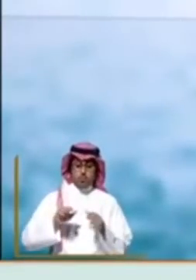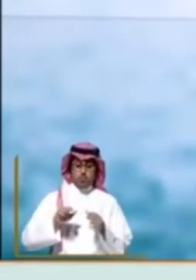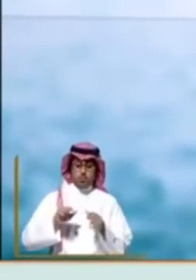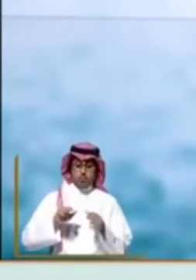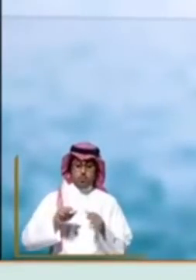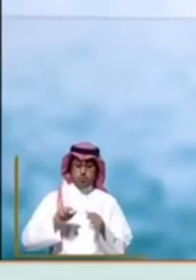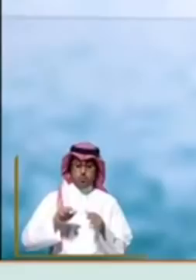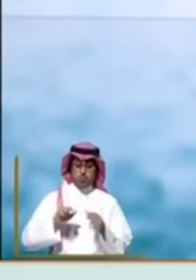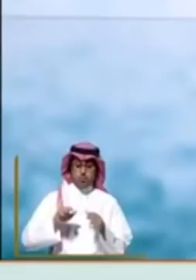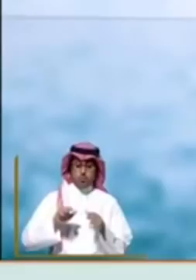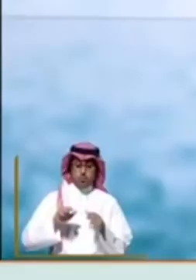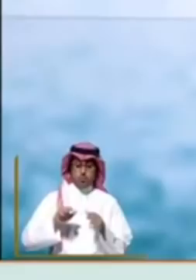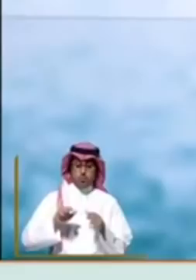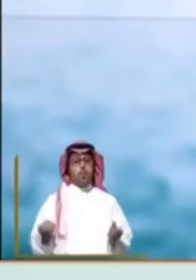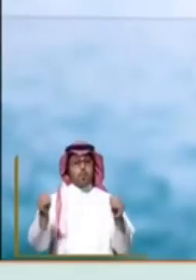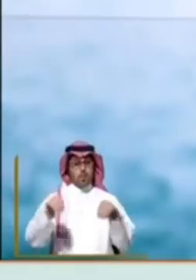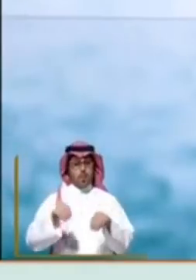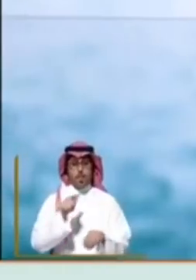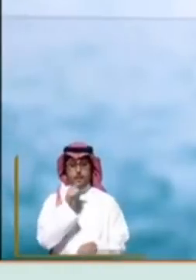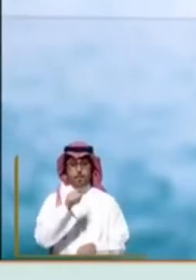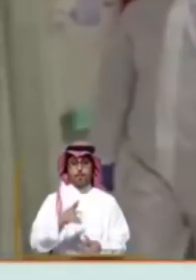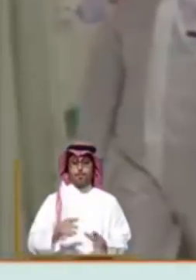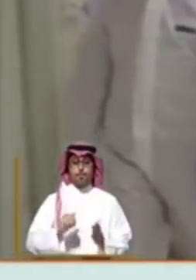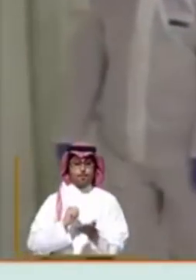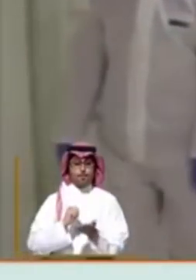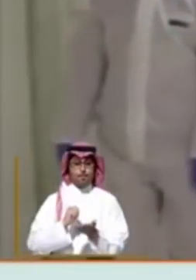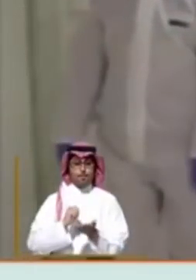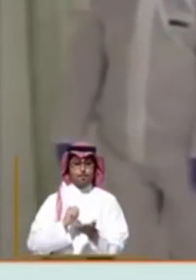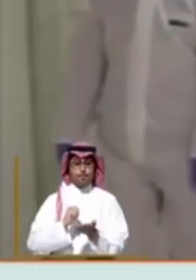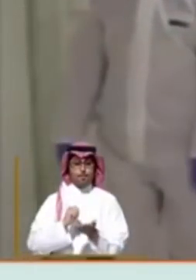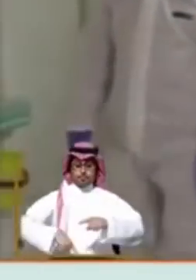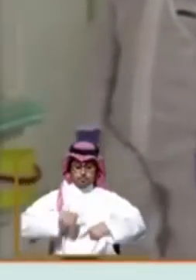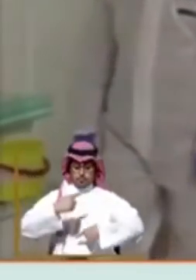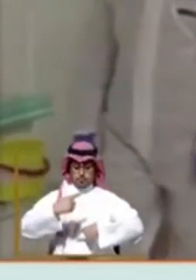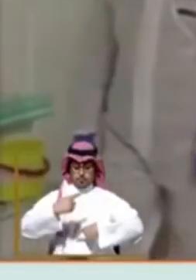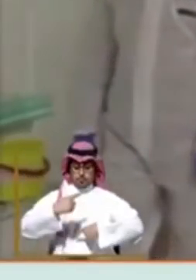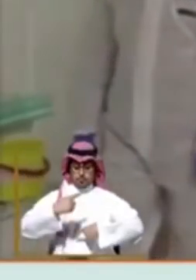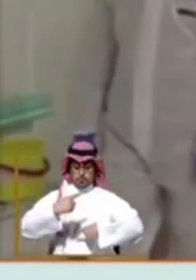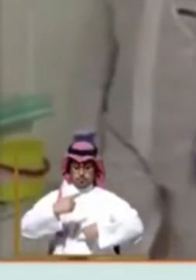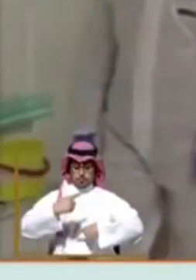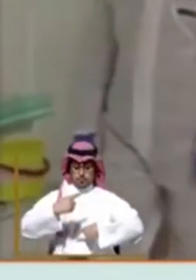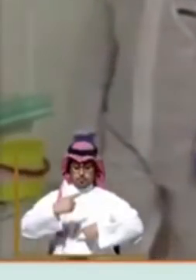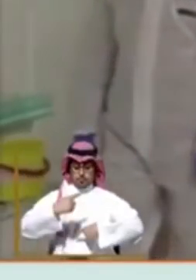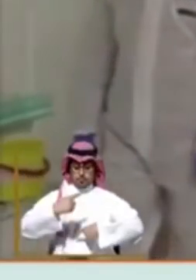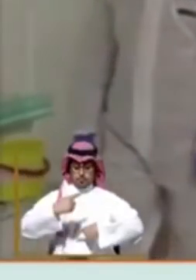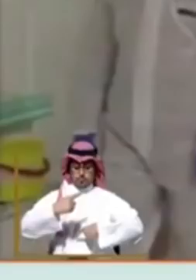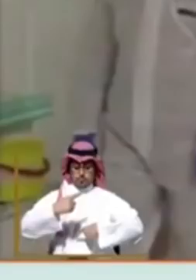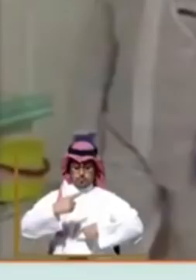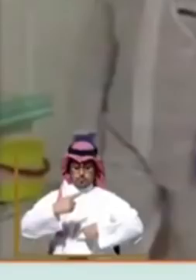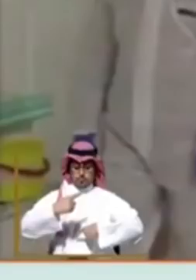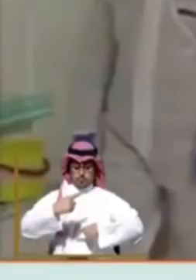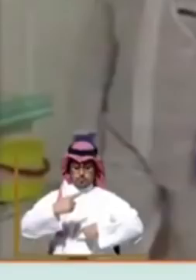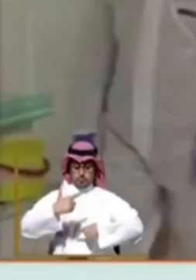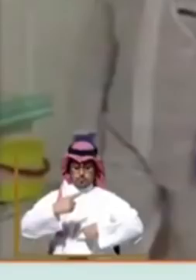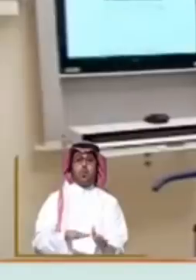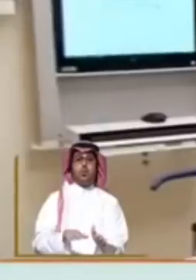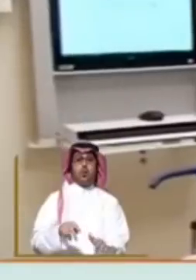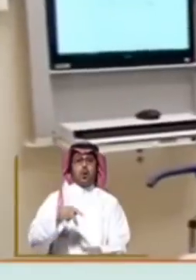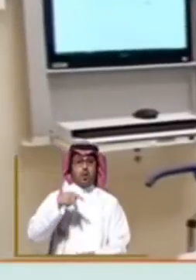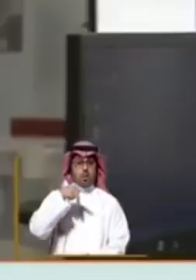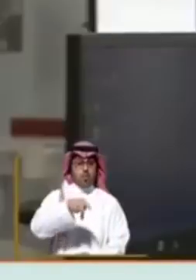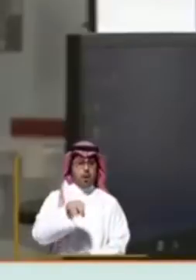فيروس كورونا المستجد. وأكمل المتطوعون والمتطوعات الذين يزيد عددهم في الميدان عن